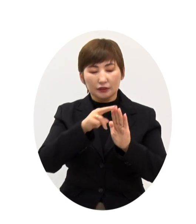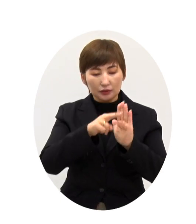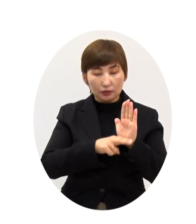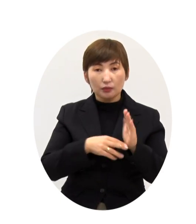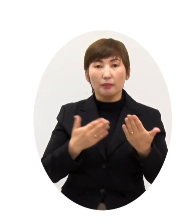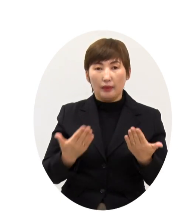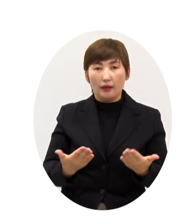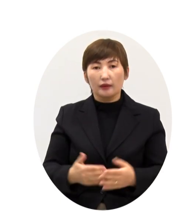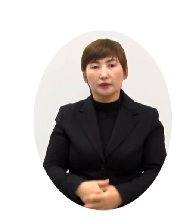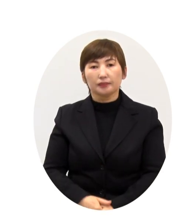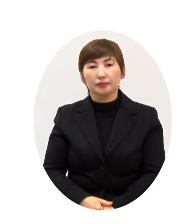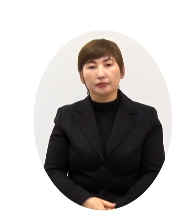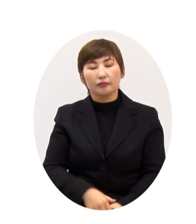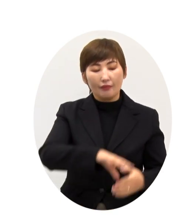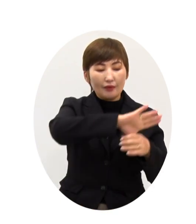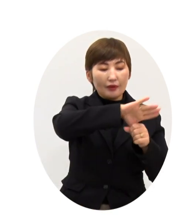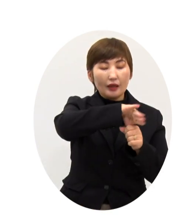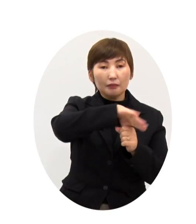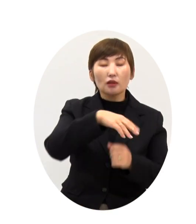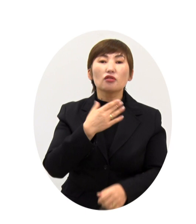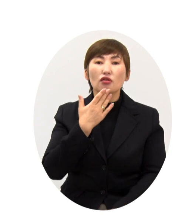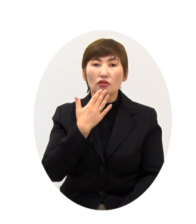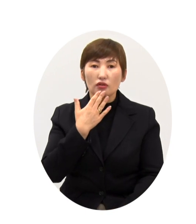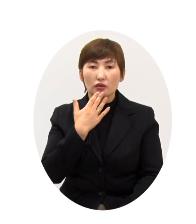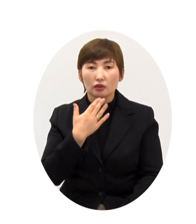байна. За далбааны өнгийг